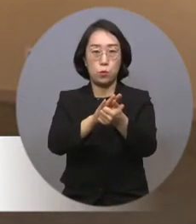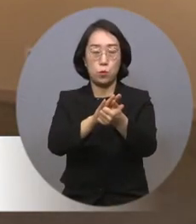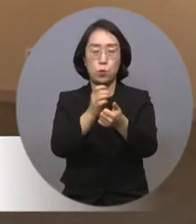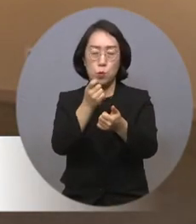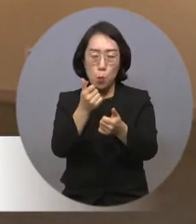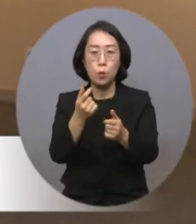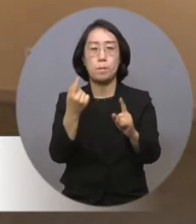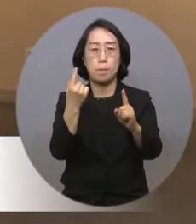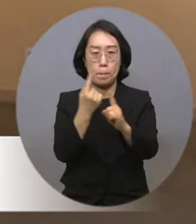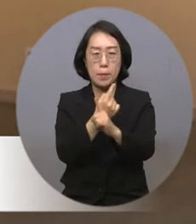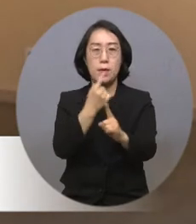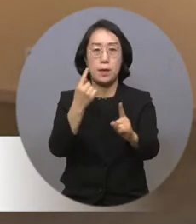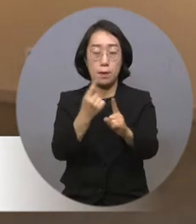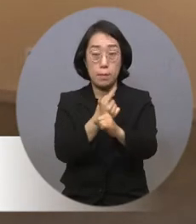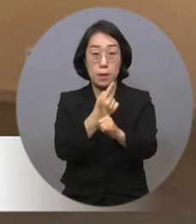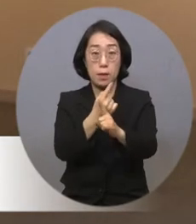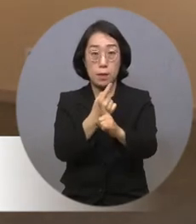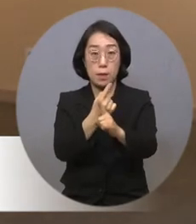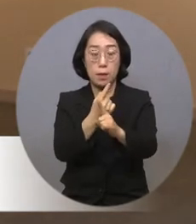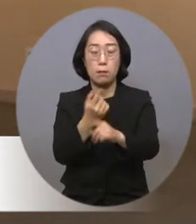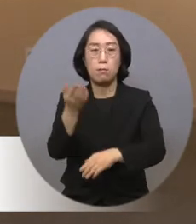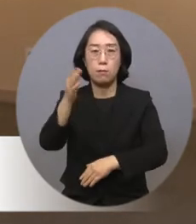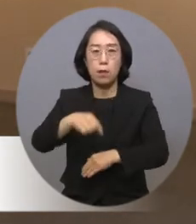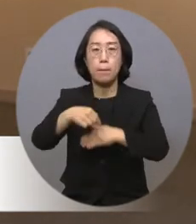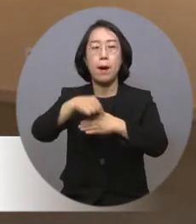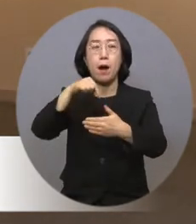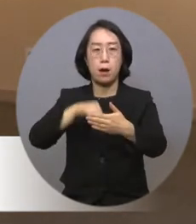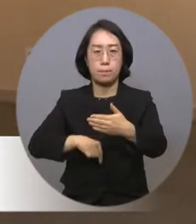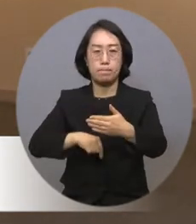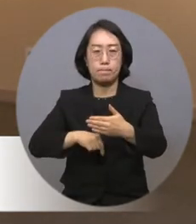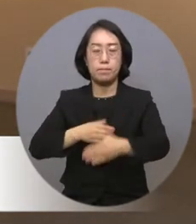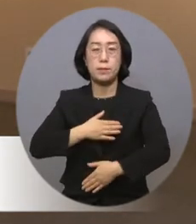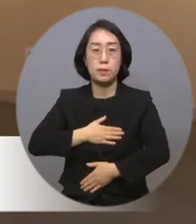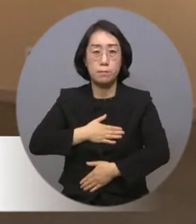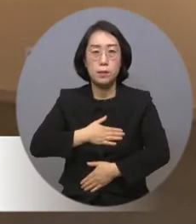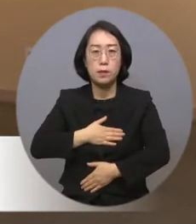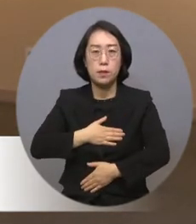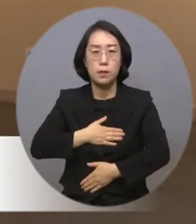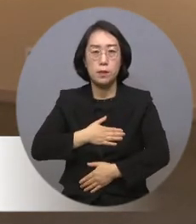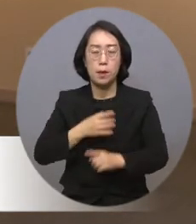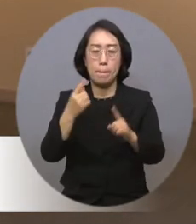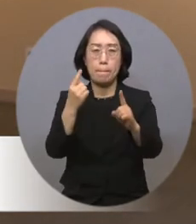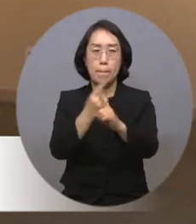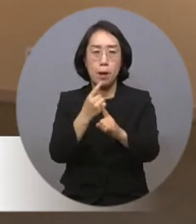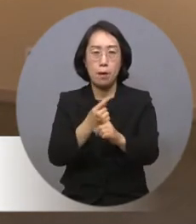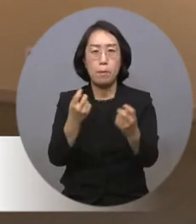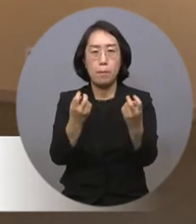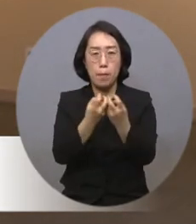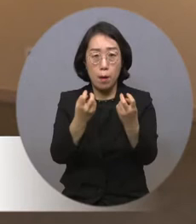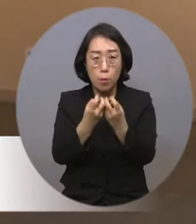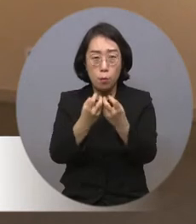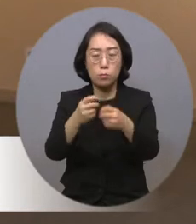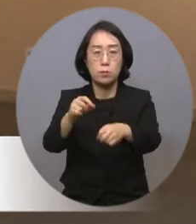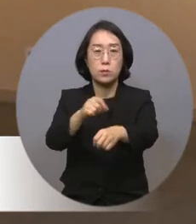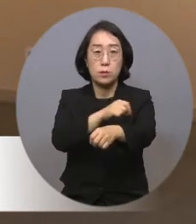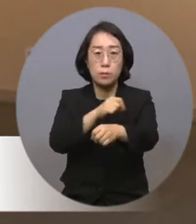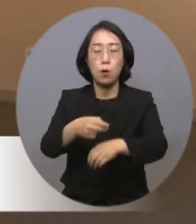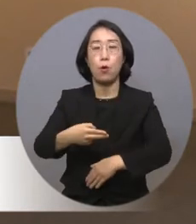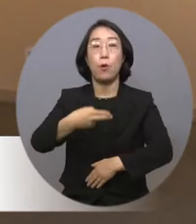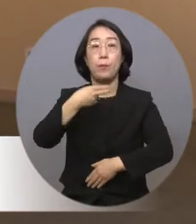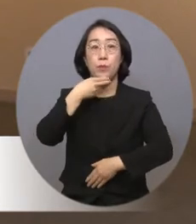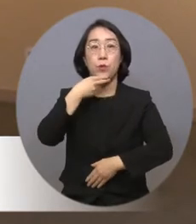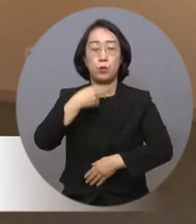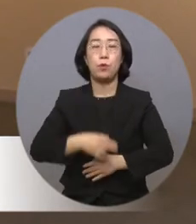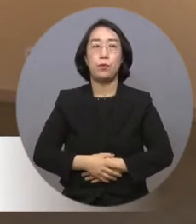조금 호전이 되는데 심리적인 부분을 어떻게 보듬어 줄 수 있는 치유할 수 있는 그런 프로그램이